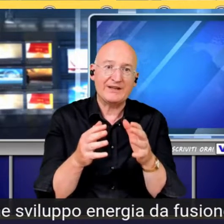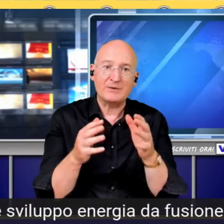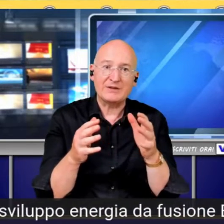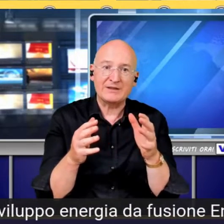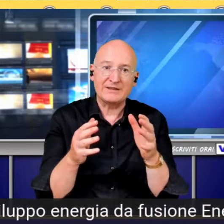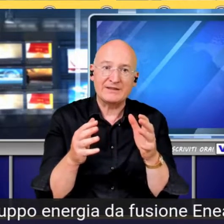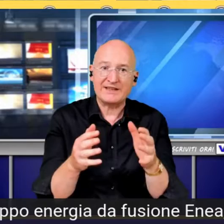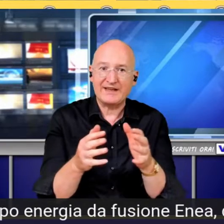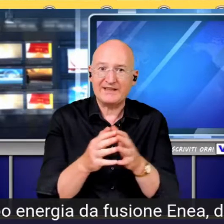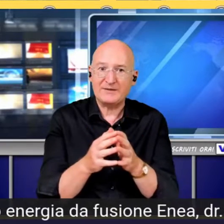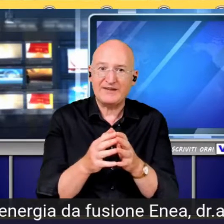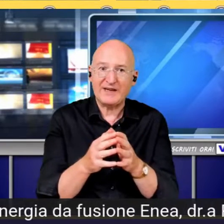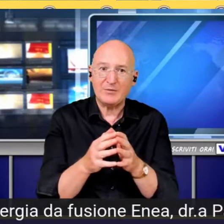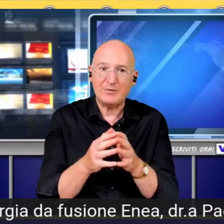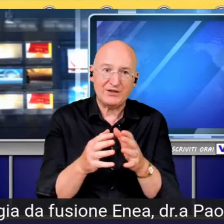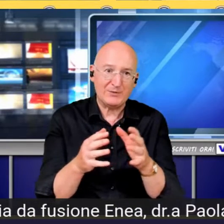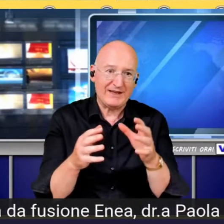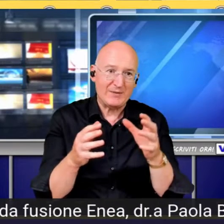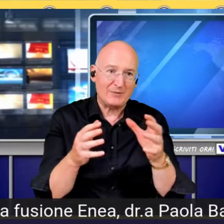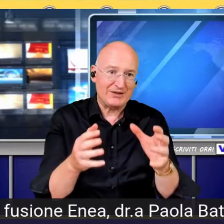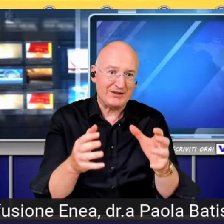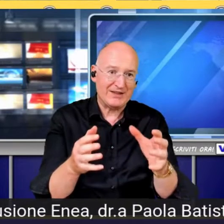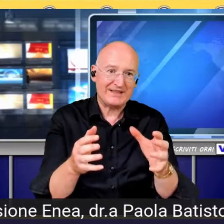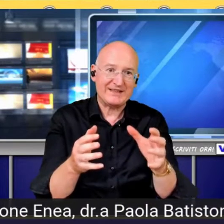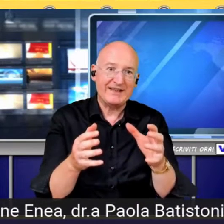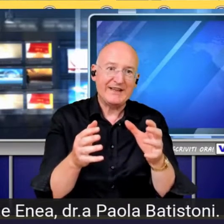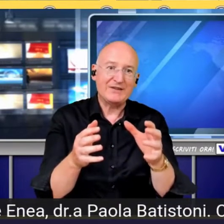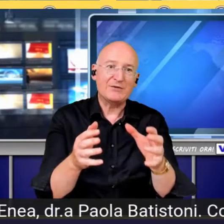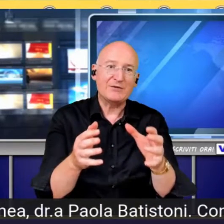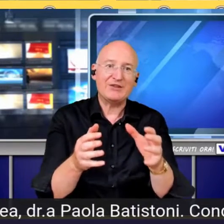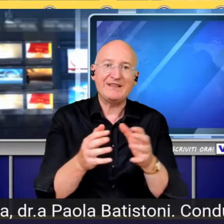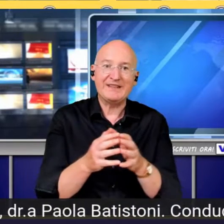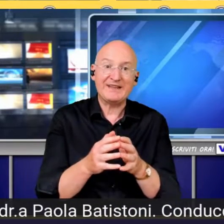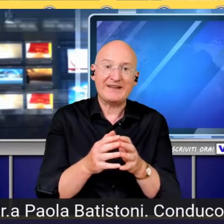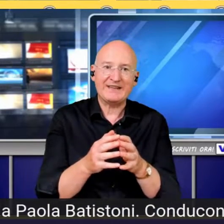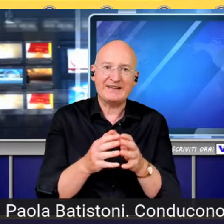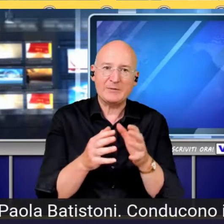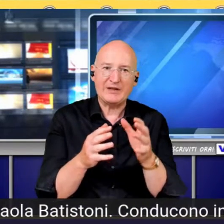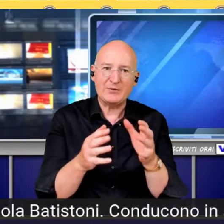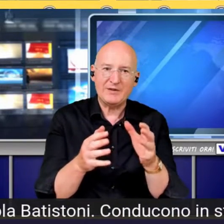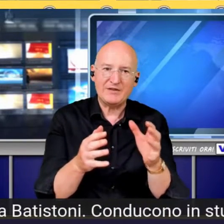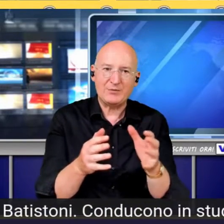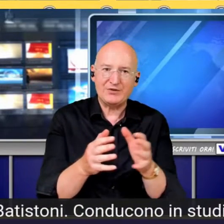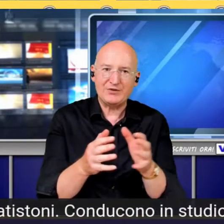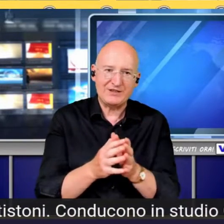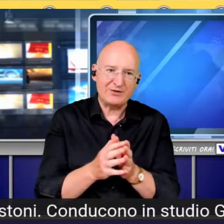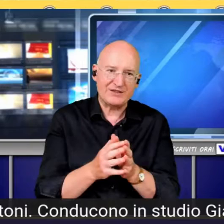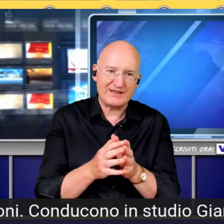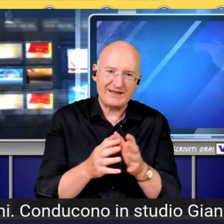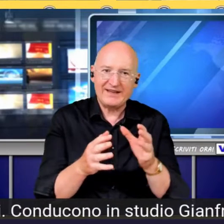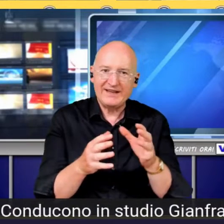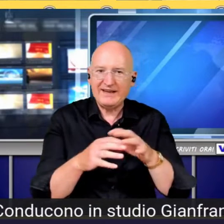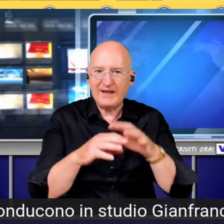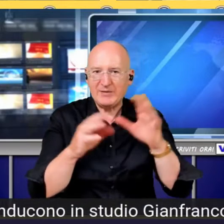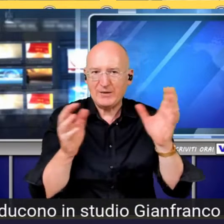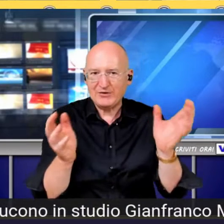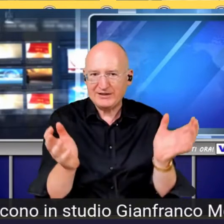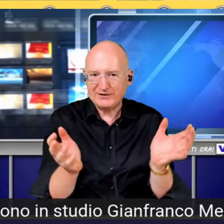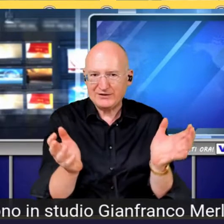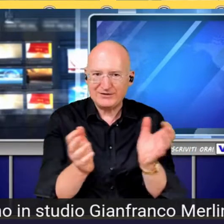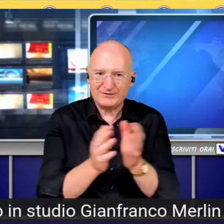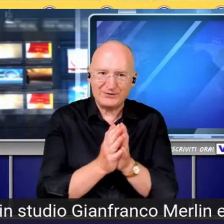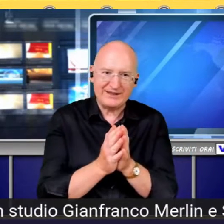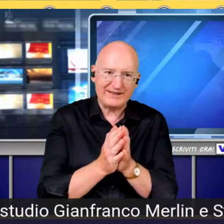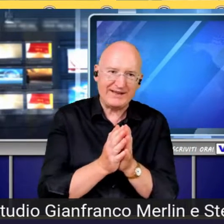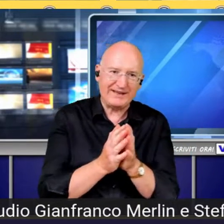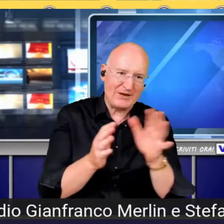di voler cercare di fare la bomba atomica in modo di essere in funzione di deterrente per gli equilibri geopolitici con Israele. E lì apriamo